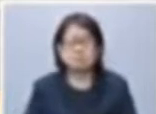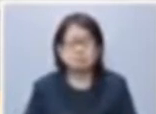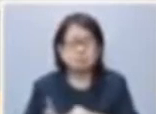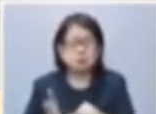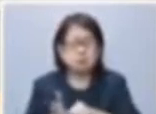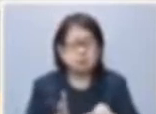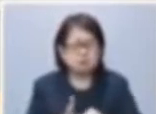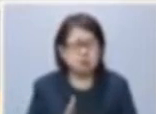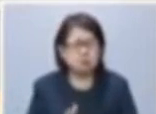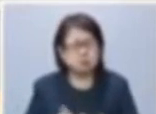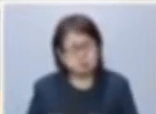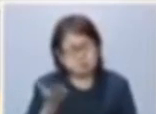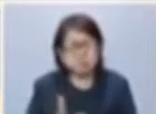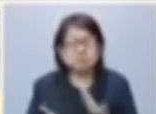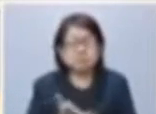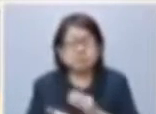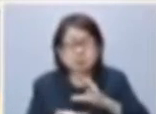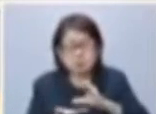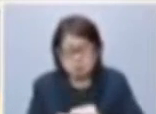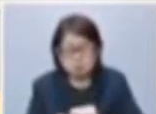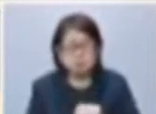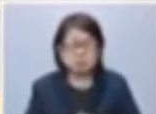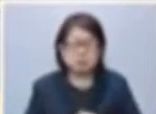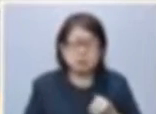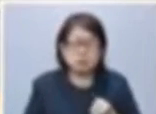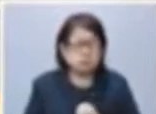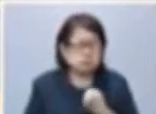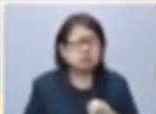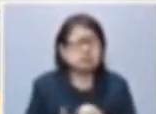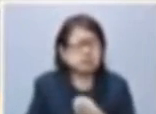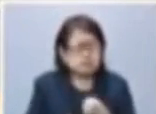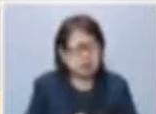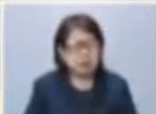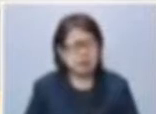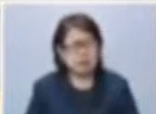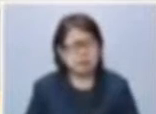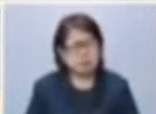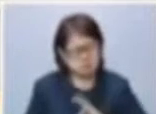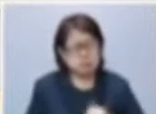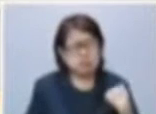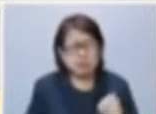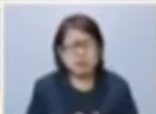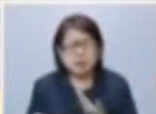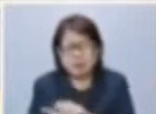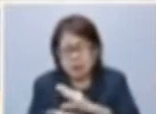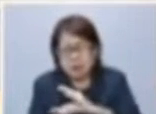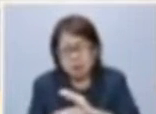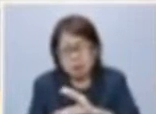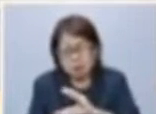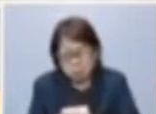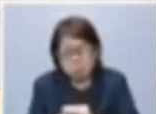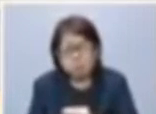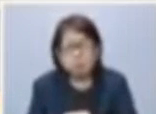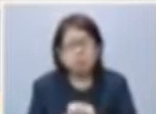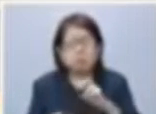ณลงไปดิฉันเสียดายนะคะเพราะว่าการปรับลดงบประมาณลงไปน่ะมันทำให้ผลกระทบกับการทำงานที่เป็นป